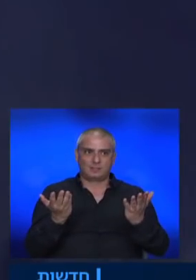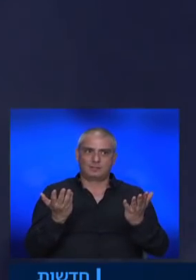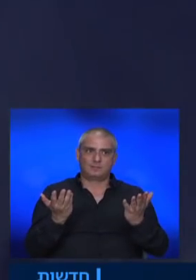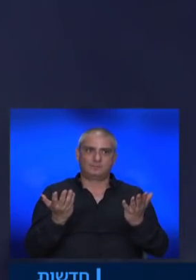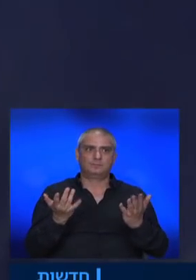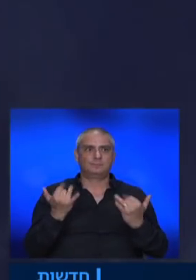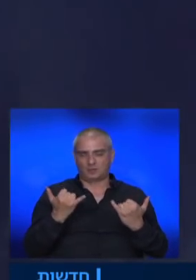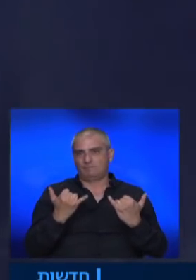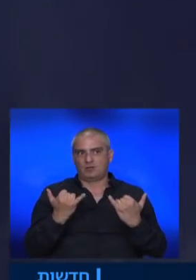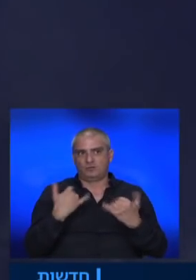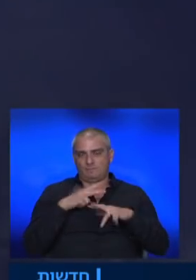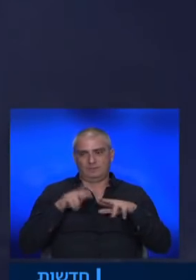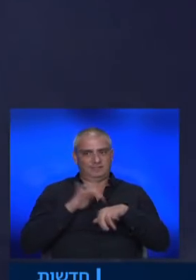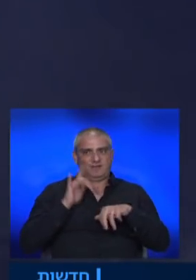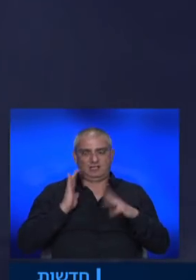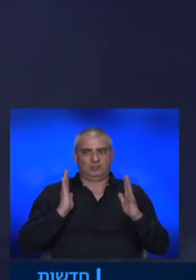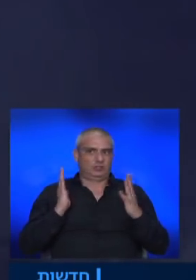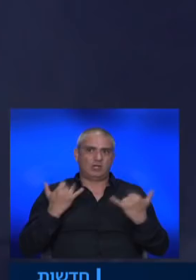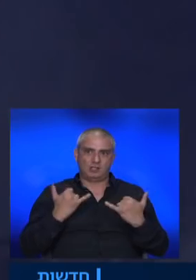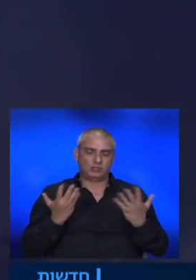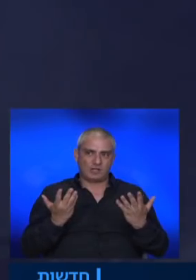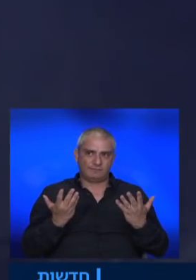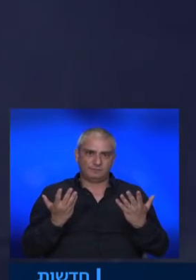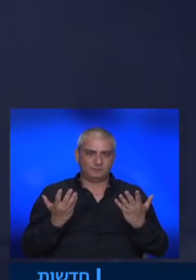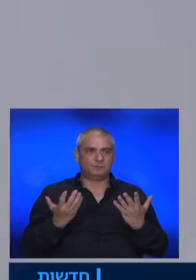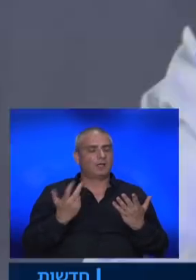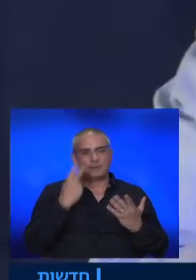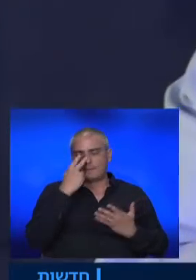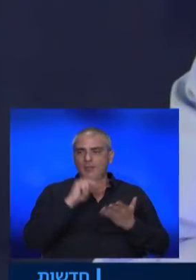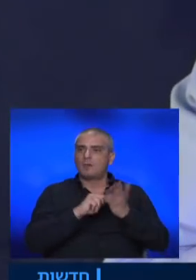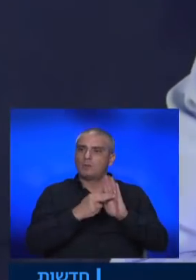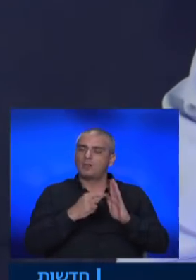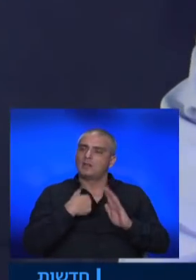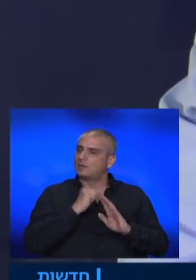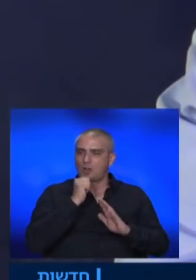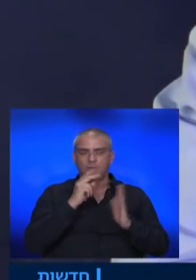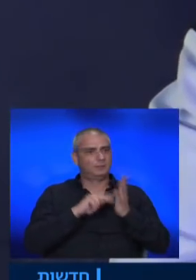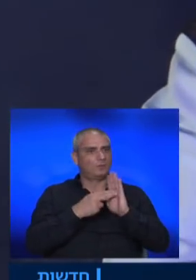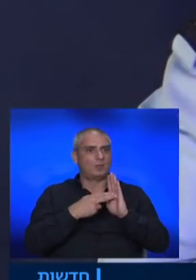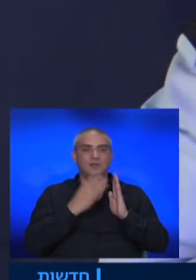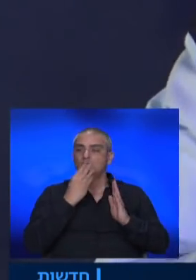ואנחנו במצב רגיש כרגע מבחינה פוליטית, אני לא נכנס לפוליטיקה, יהודים וערבים.